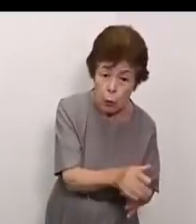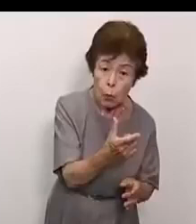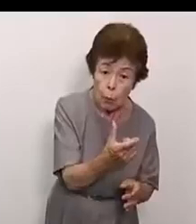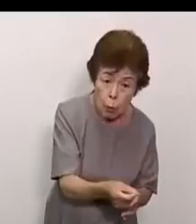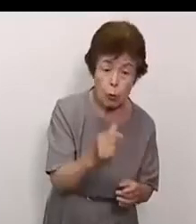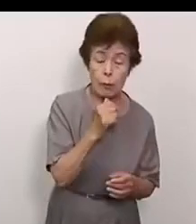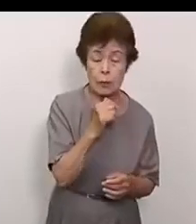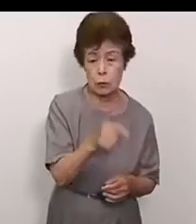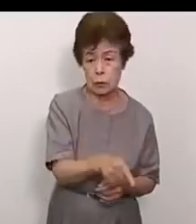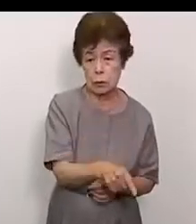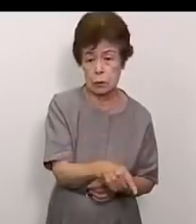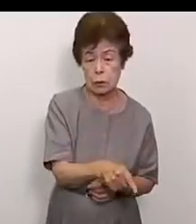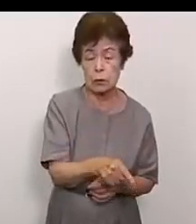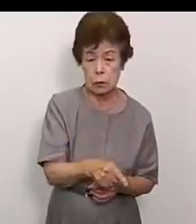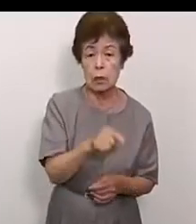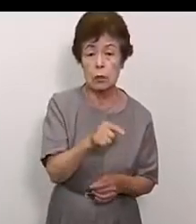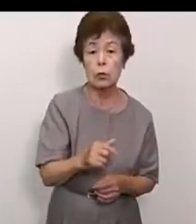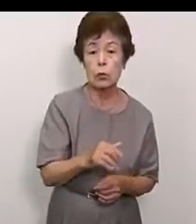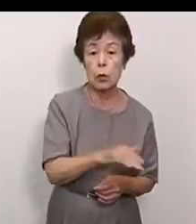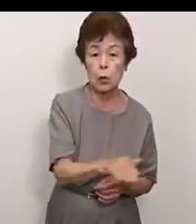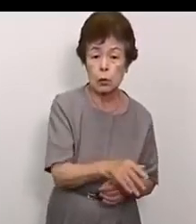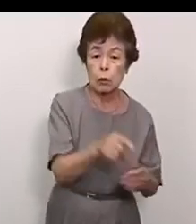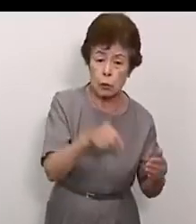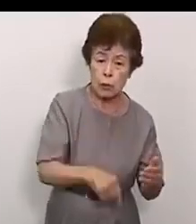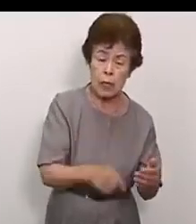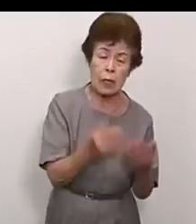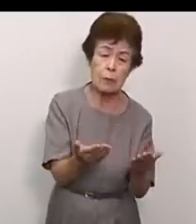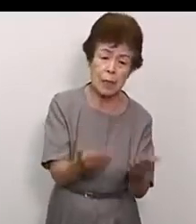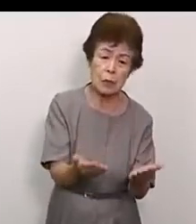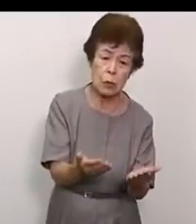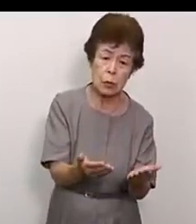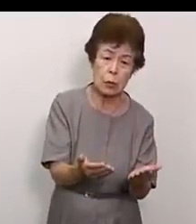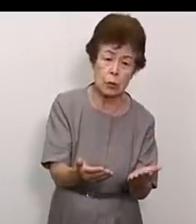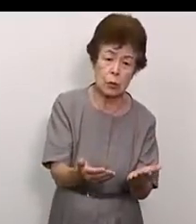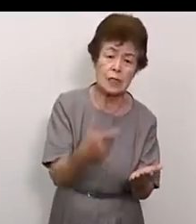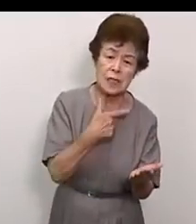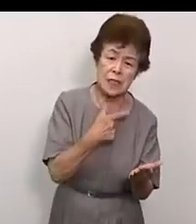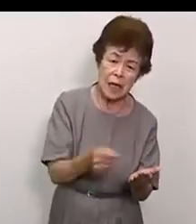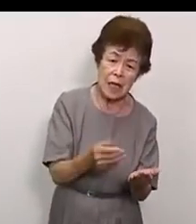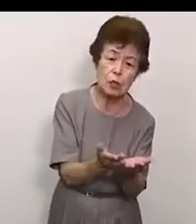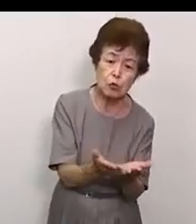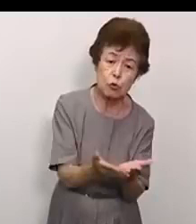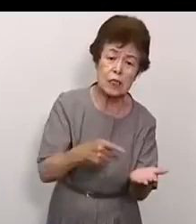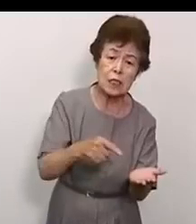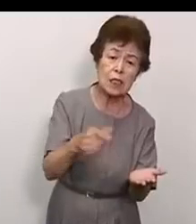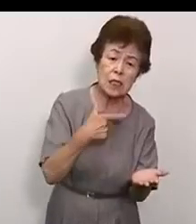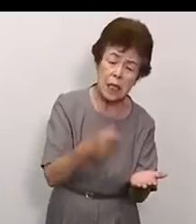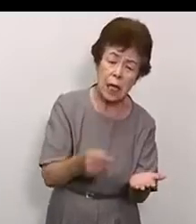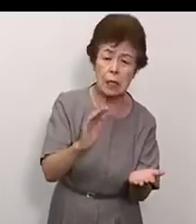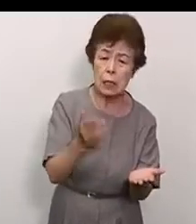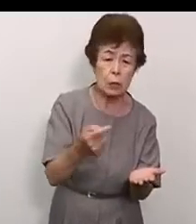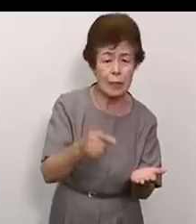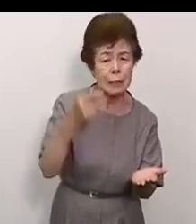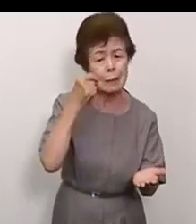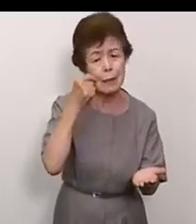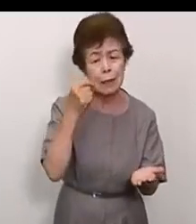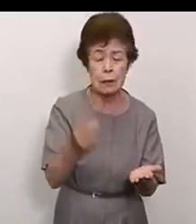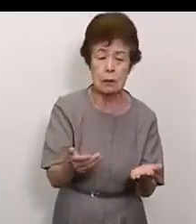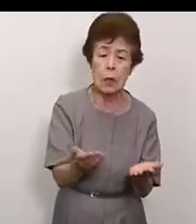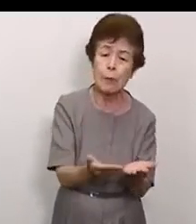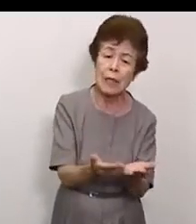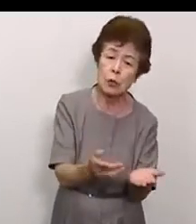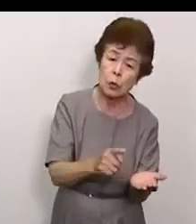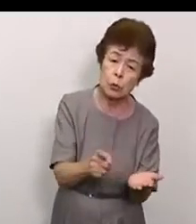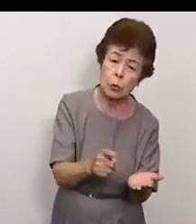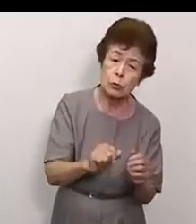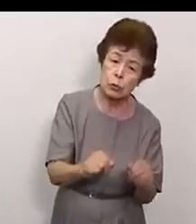ぱり、勉強したくても、塾に行きたくても、行けないですとか、勉強道具これ欲しく